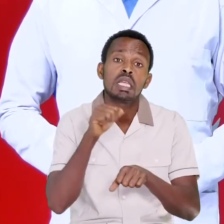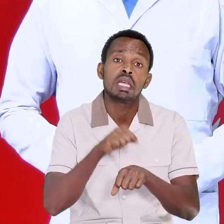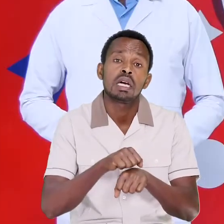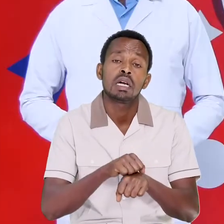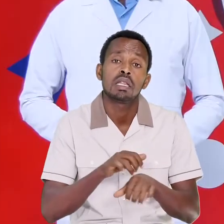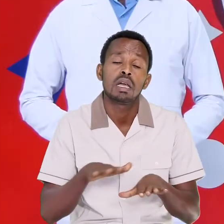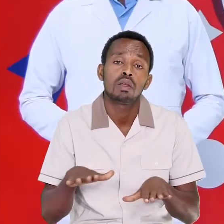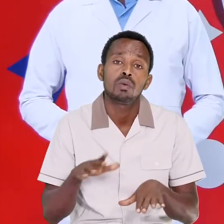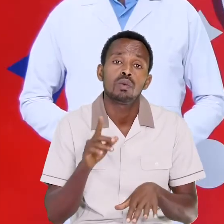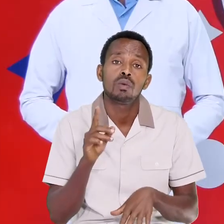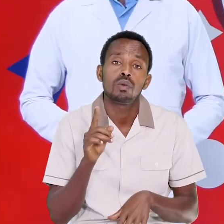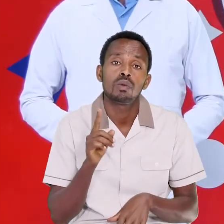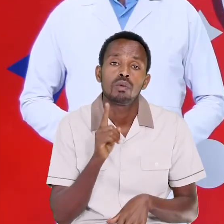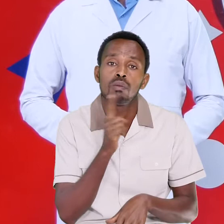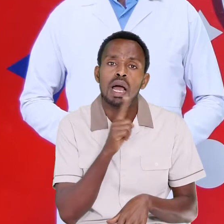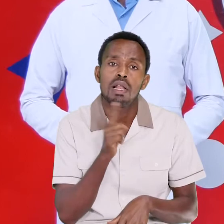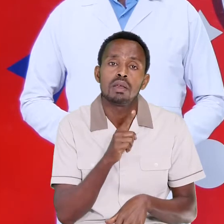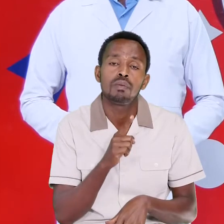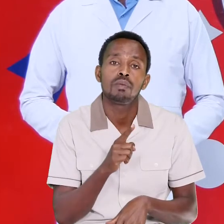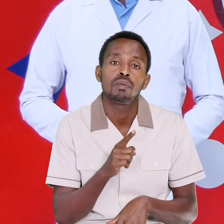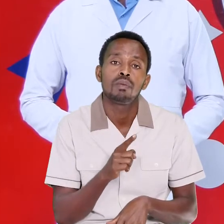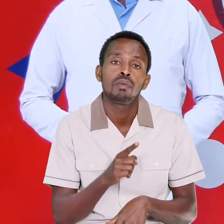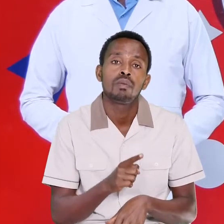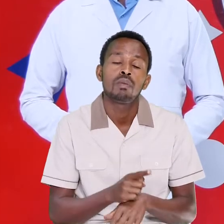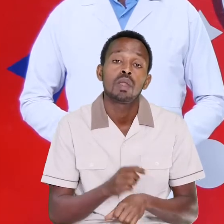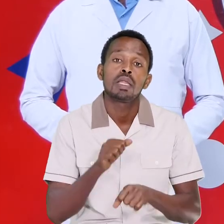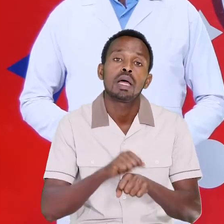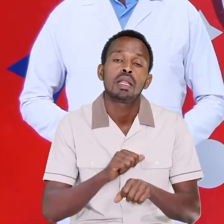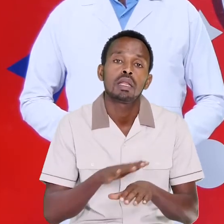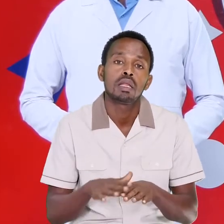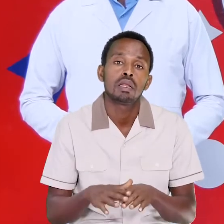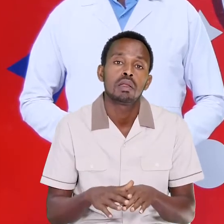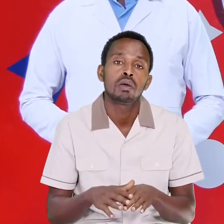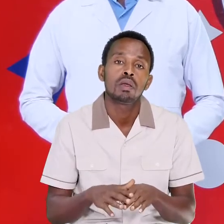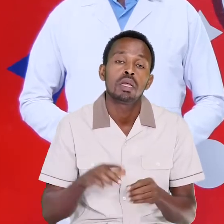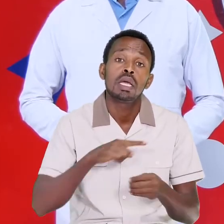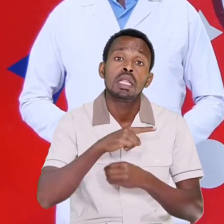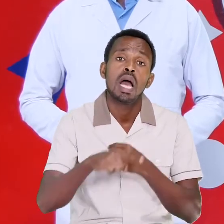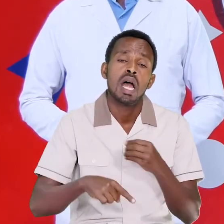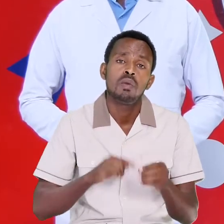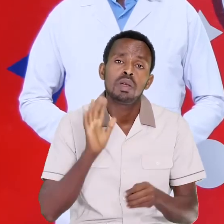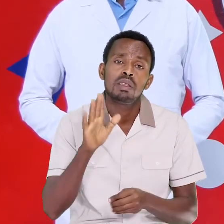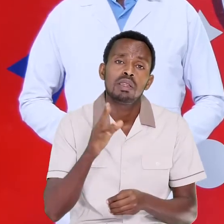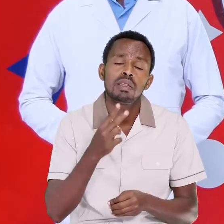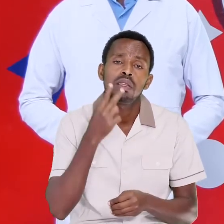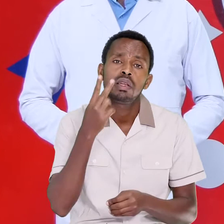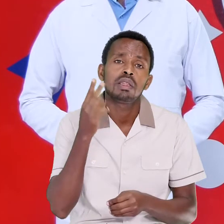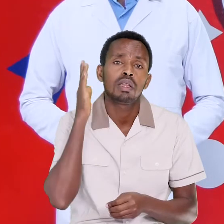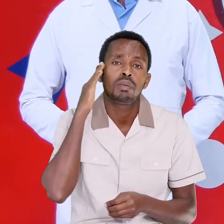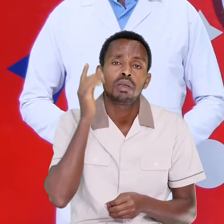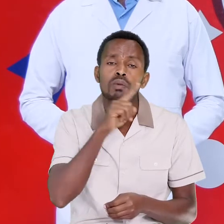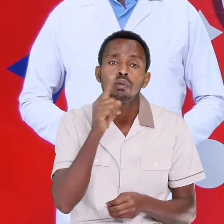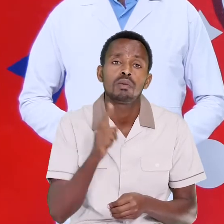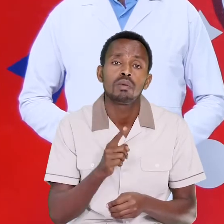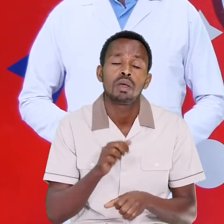jedha? Hiikni jecha kattaa jedhuu kattaan naannoo keessanitti argitanii beektu?